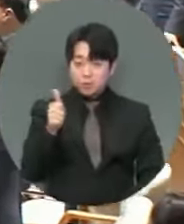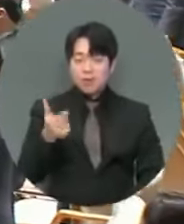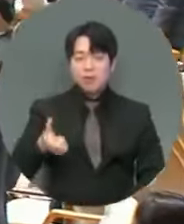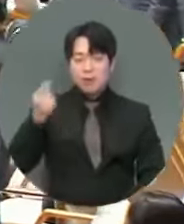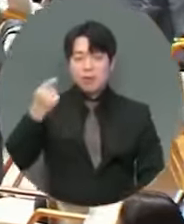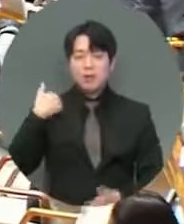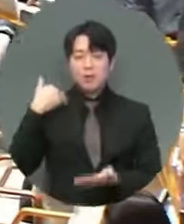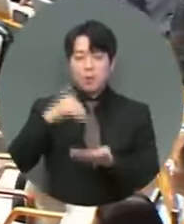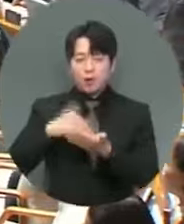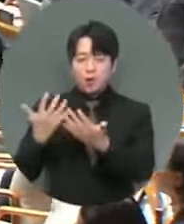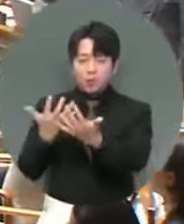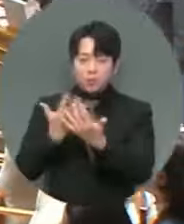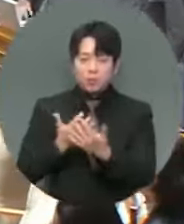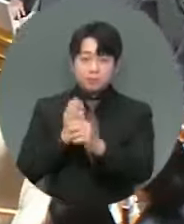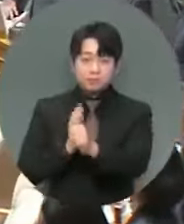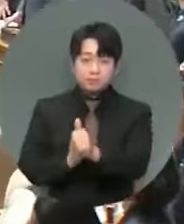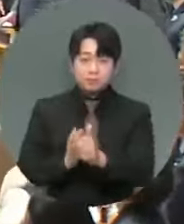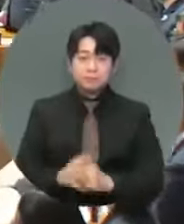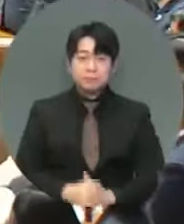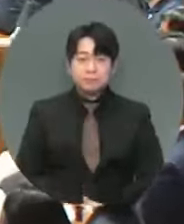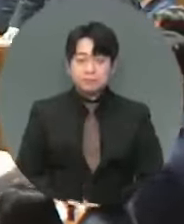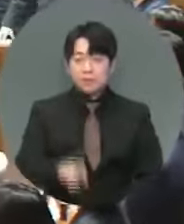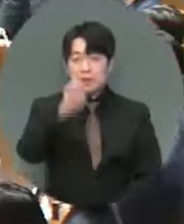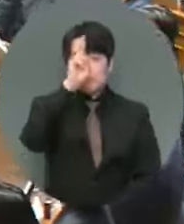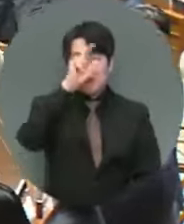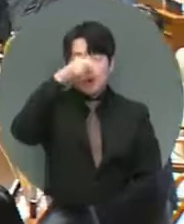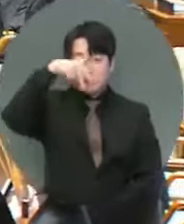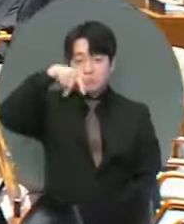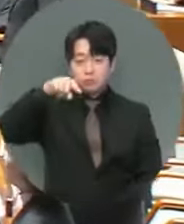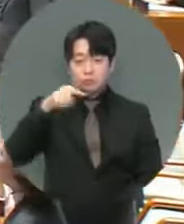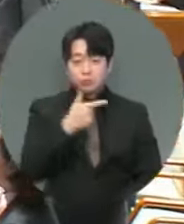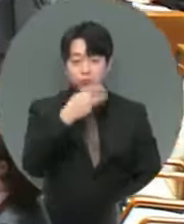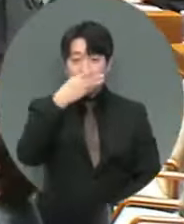어서 돌아오십시오. 박준태 의원,